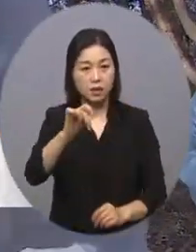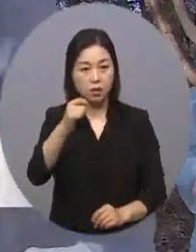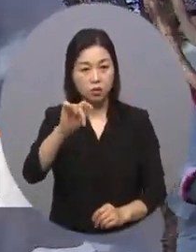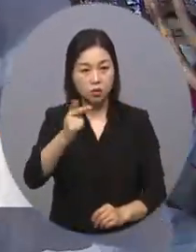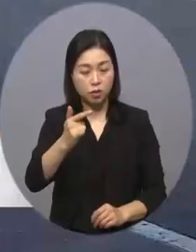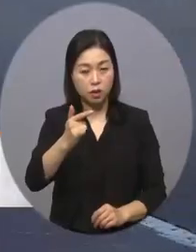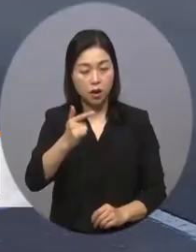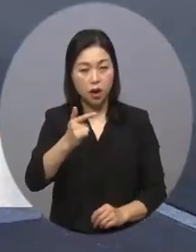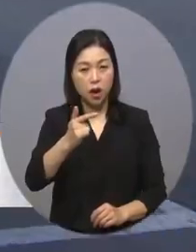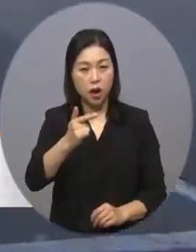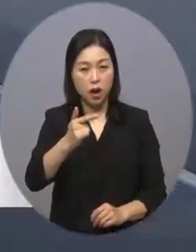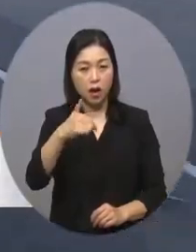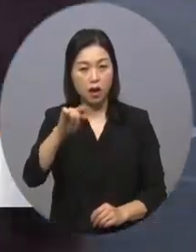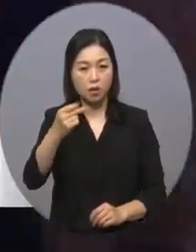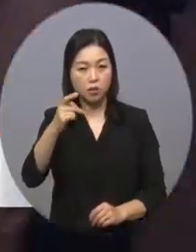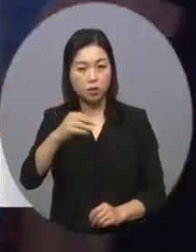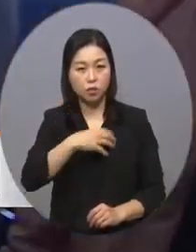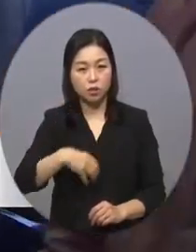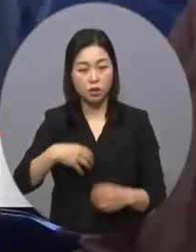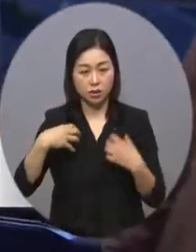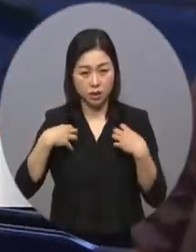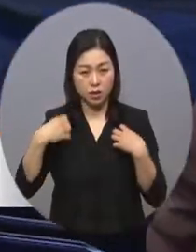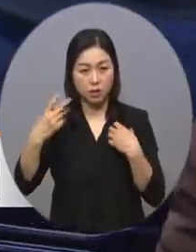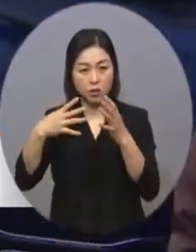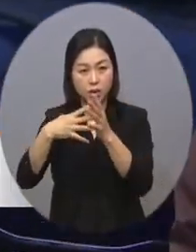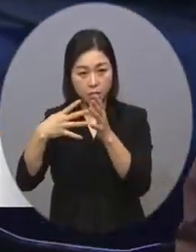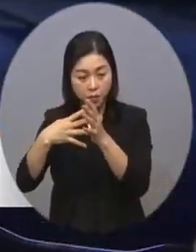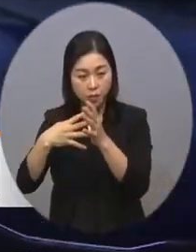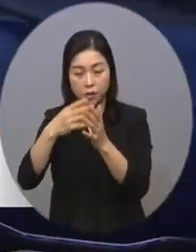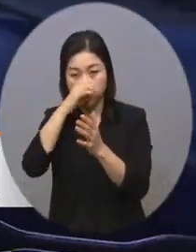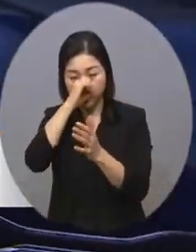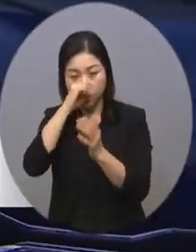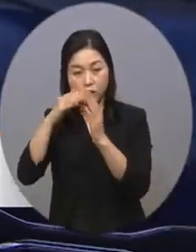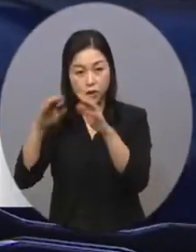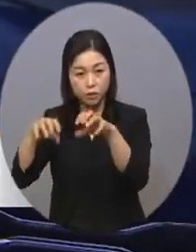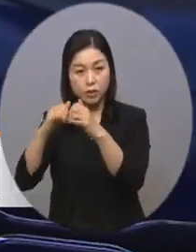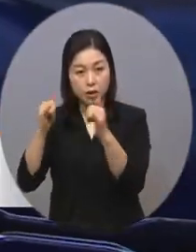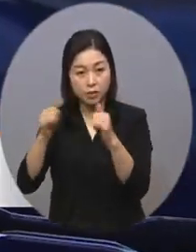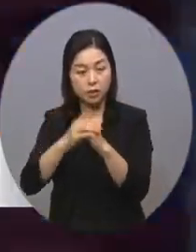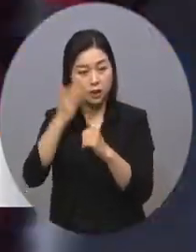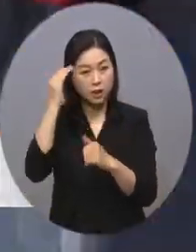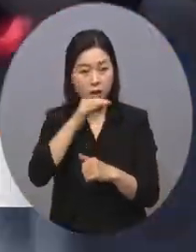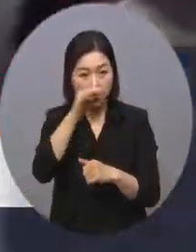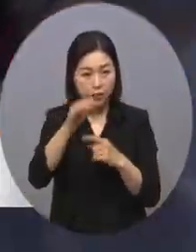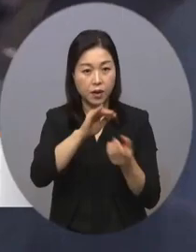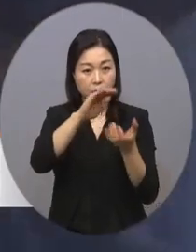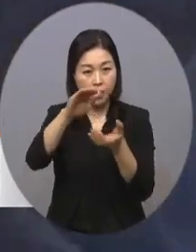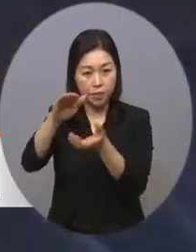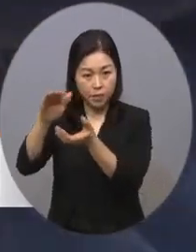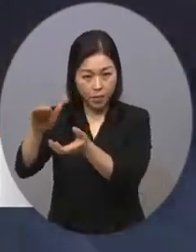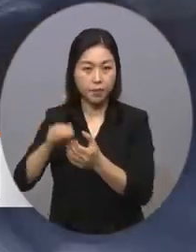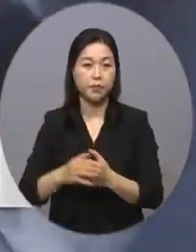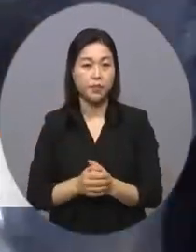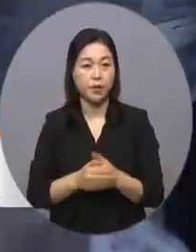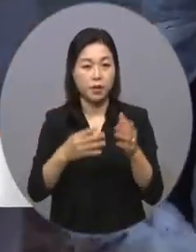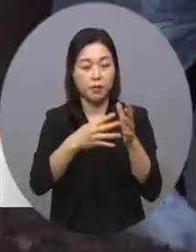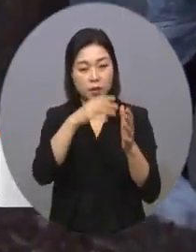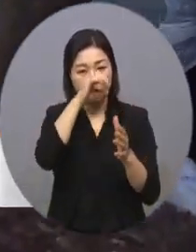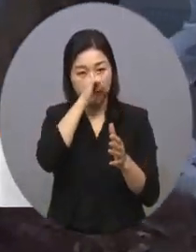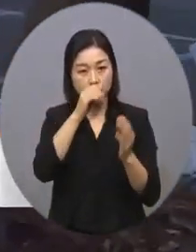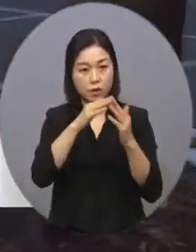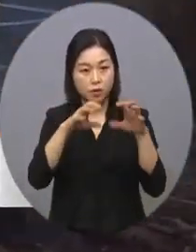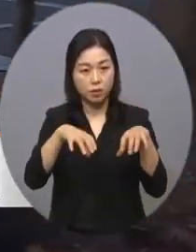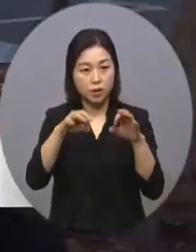이웃 김소당 회장과 지역 주민들이 함께 연탄 릴레이 봉사에 참여했습니다. 사단법인 좋은 이웃